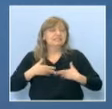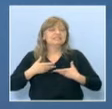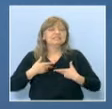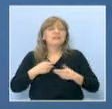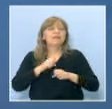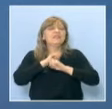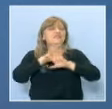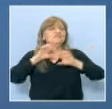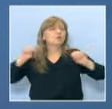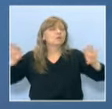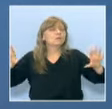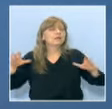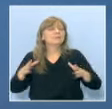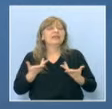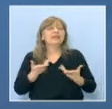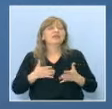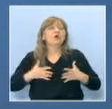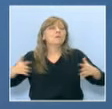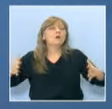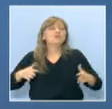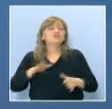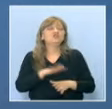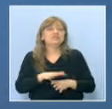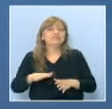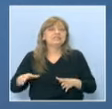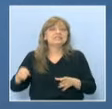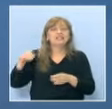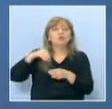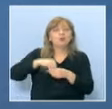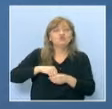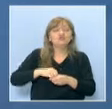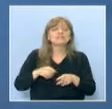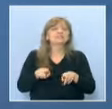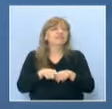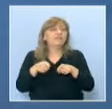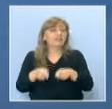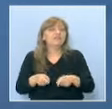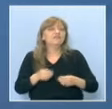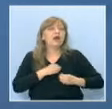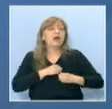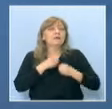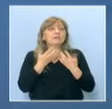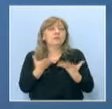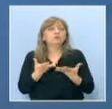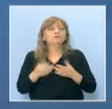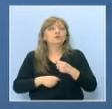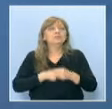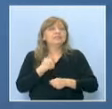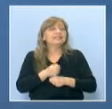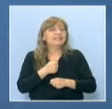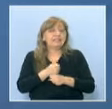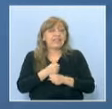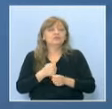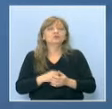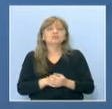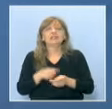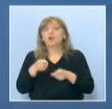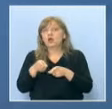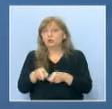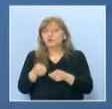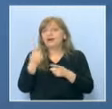гласност и така да заразим и повече деца да участват в подобни благотворителни дейности. Това